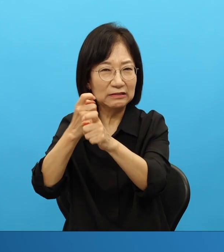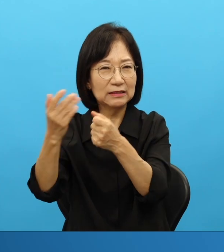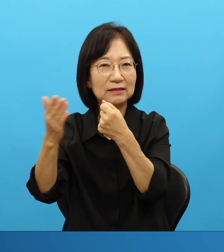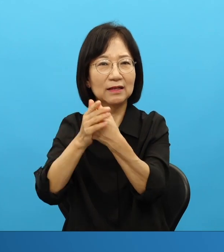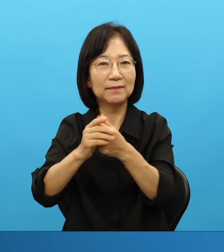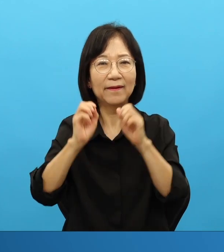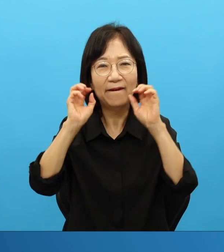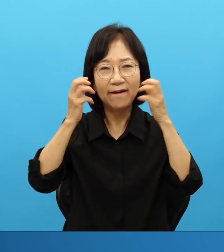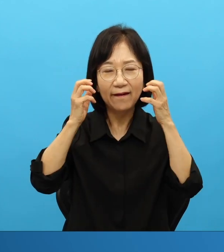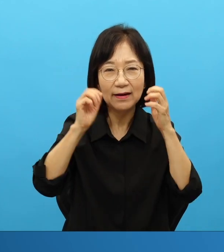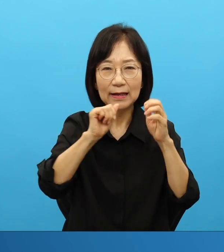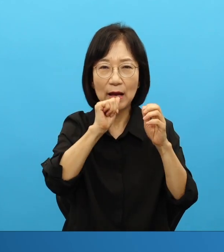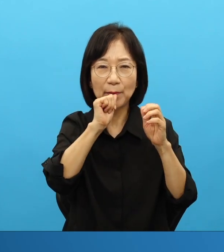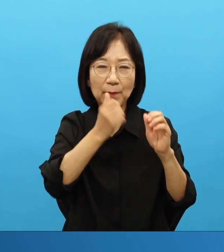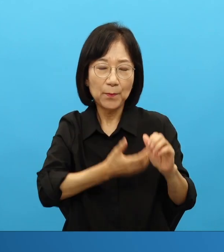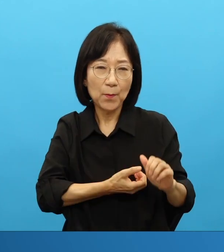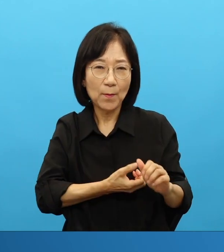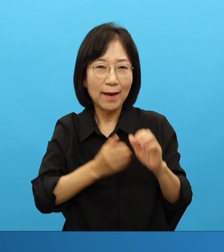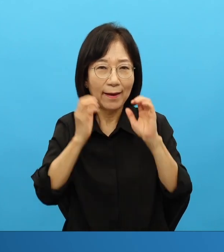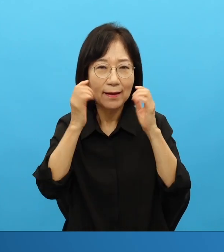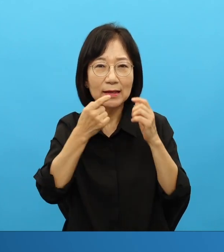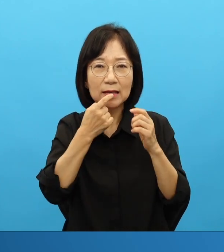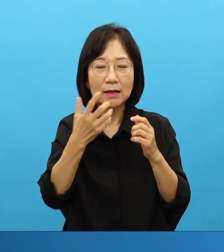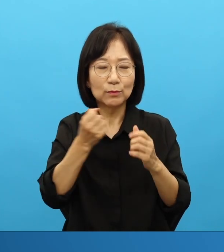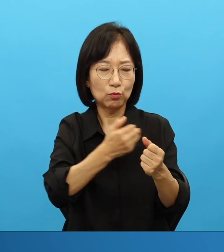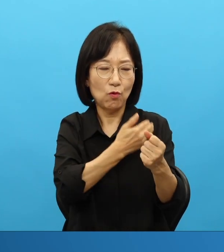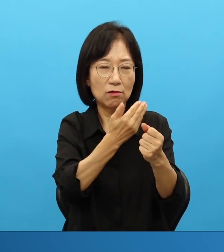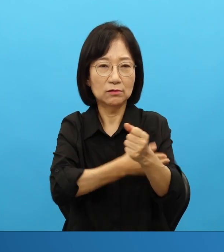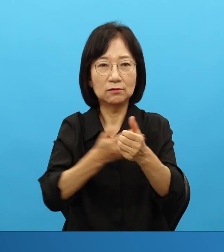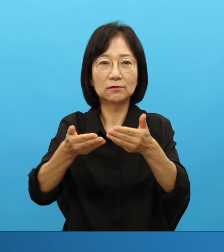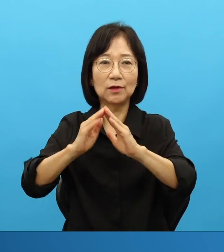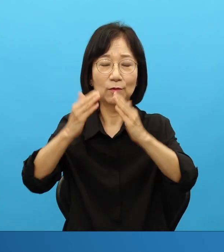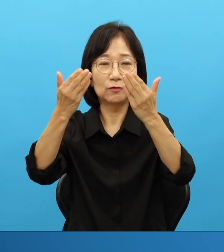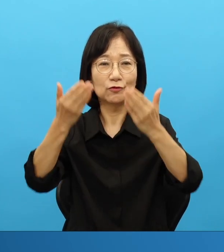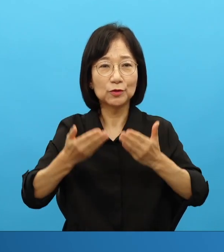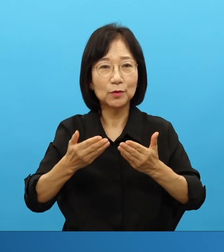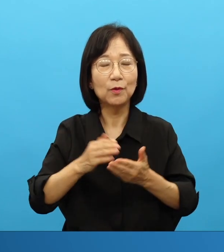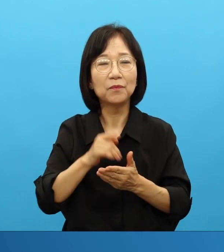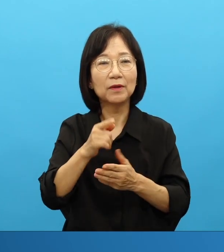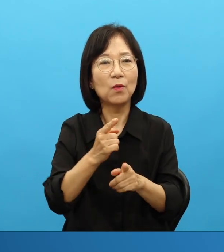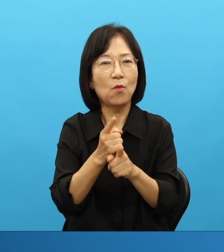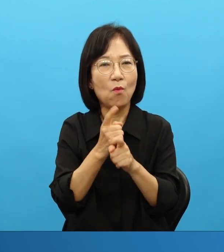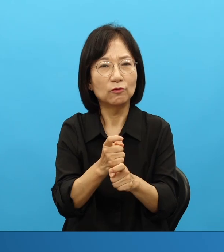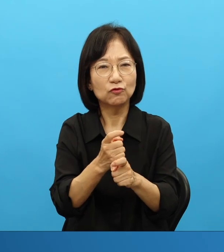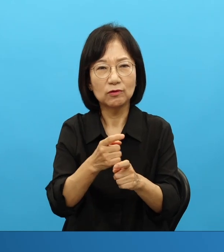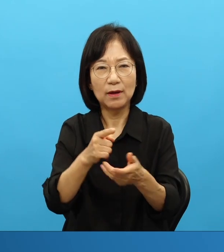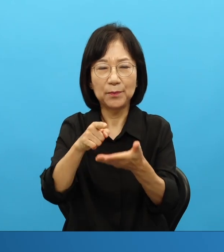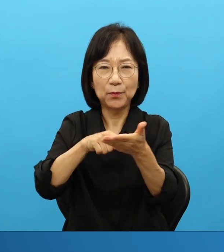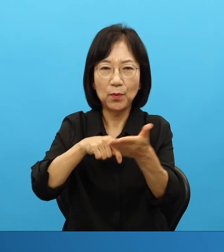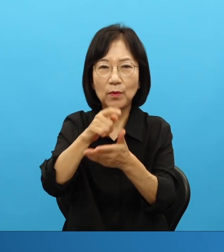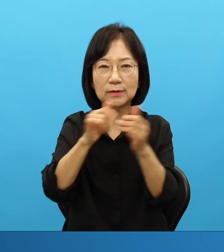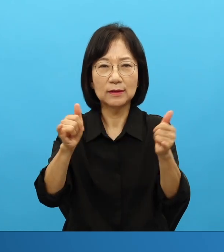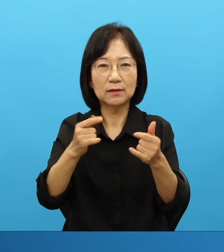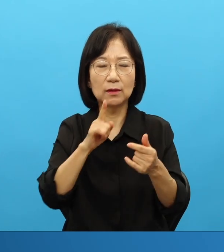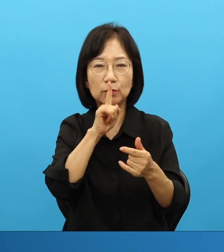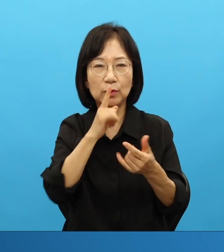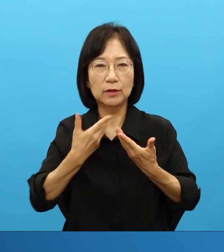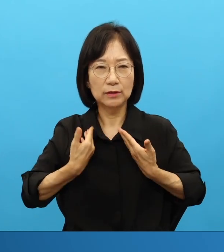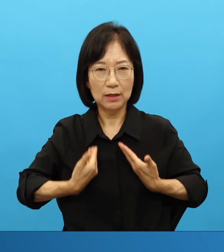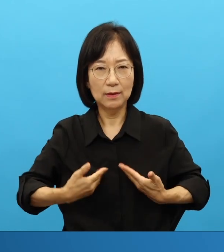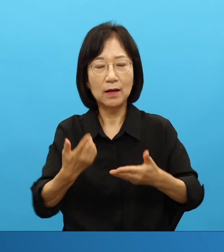말미암아 어린아이들과 젖먹이들의 입으로 권능을 세우심이여. 이는 원수들과 보복자들을 잠잠하게